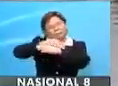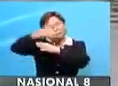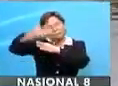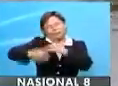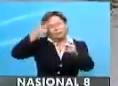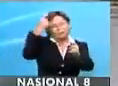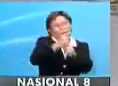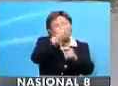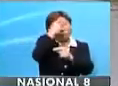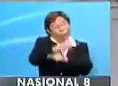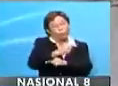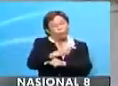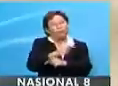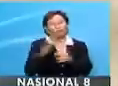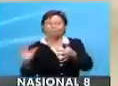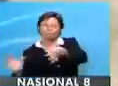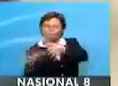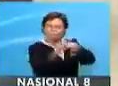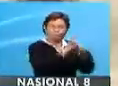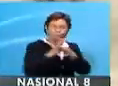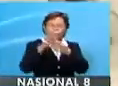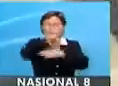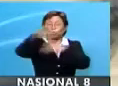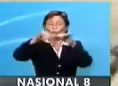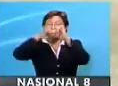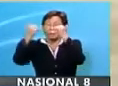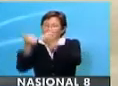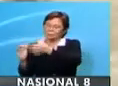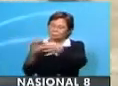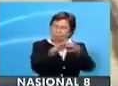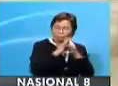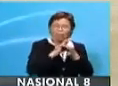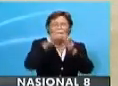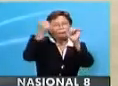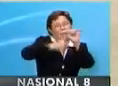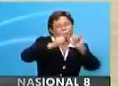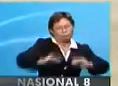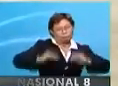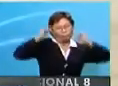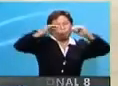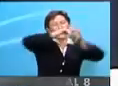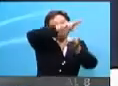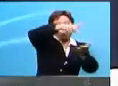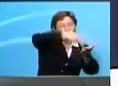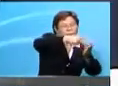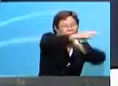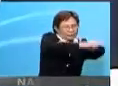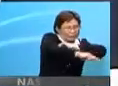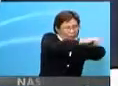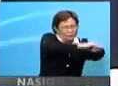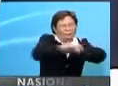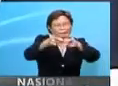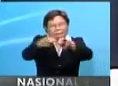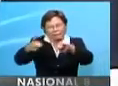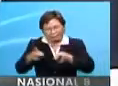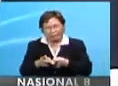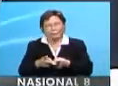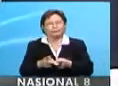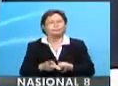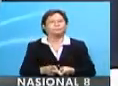ditetapkan bagi menggembbling tenaga semua agensi terlibat di setiap per dan